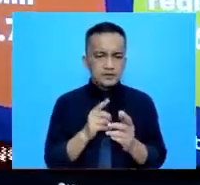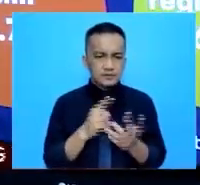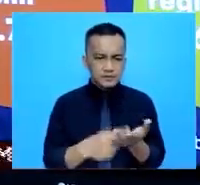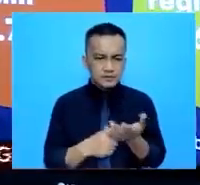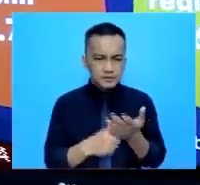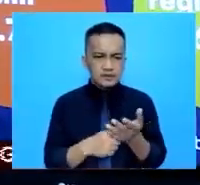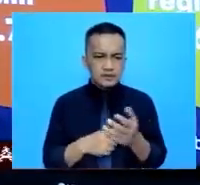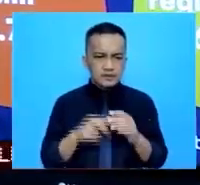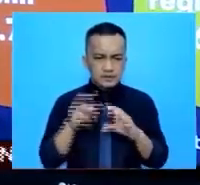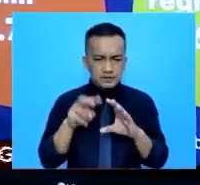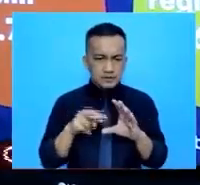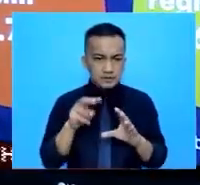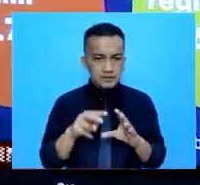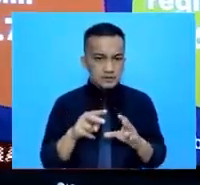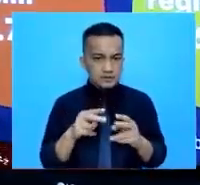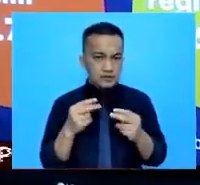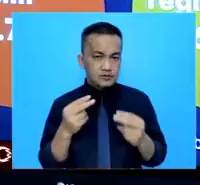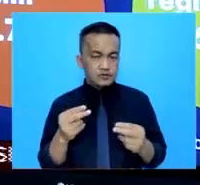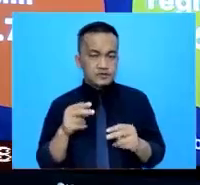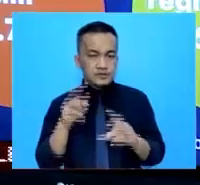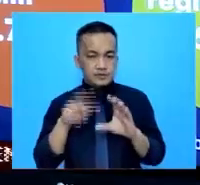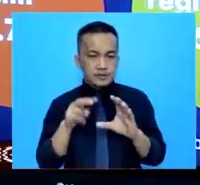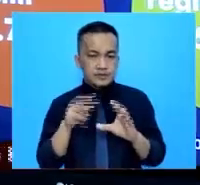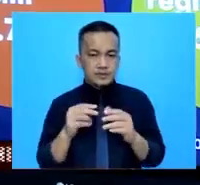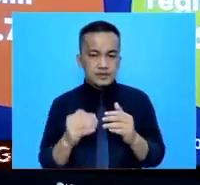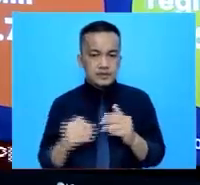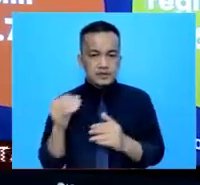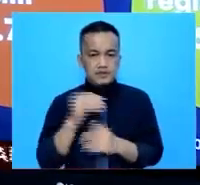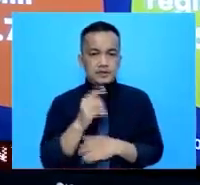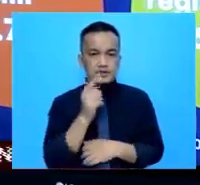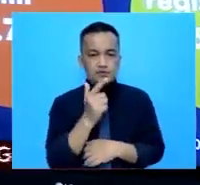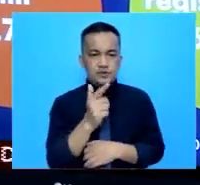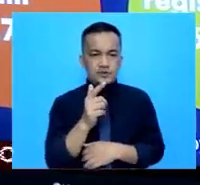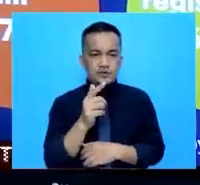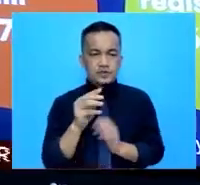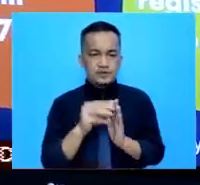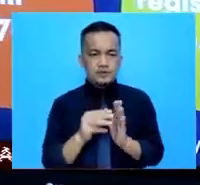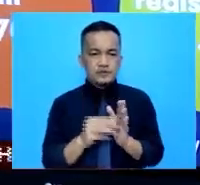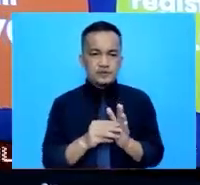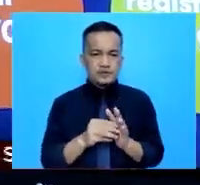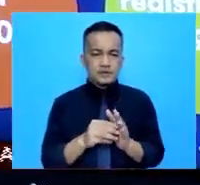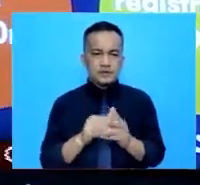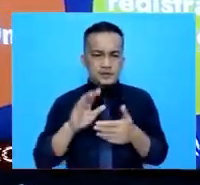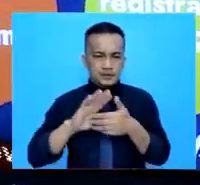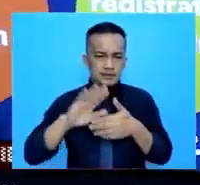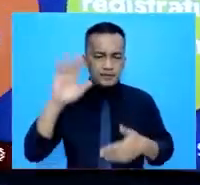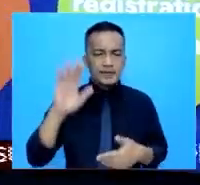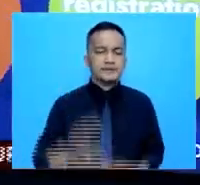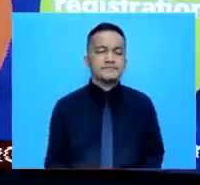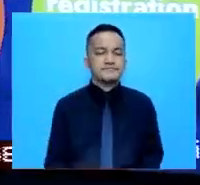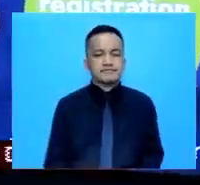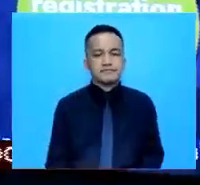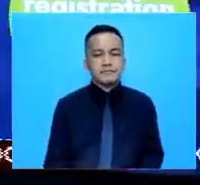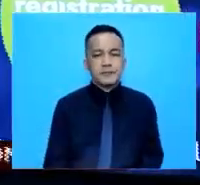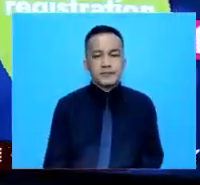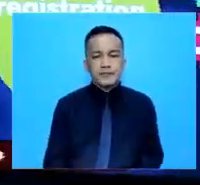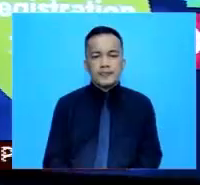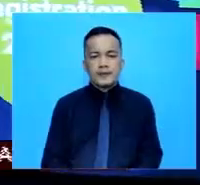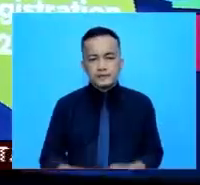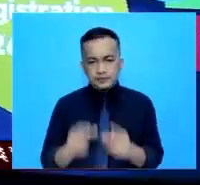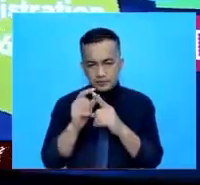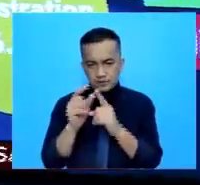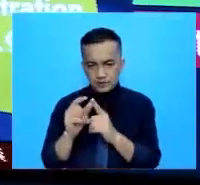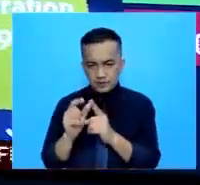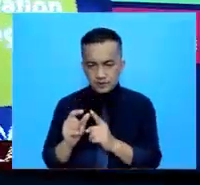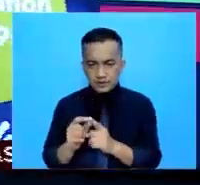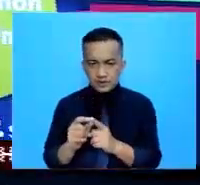o news sa video at lagpas 20 million po sa mga blog. Ito naman po ang mga salitang nabanggit online